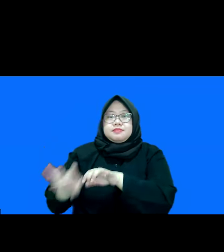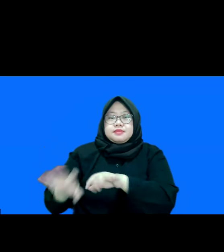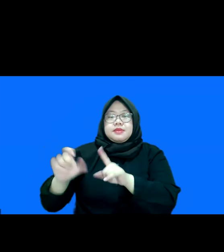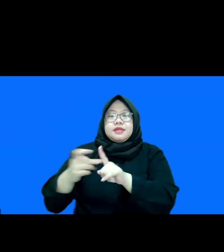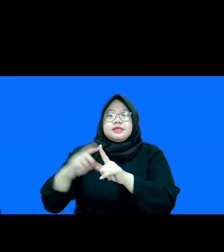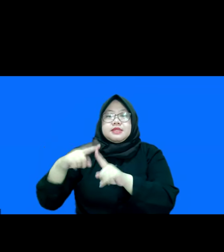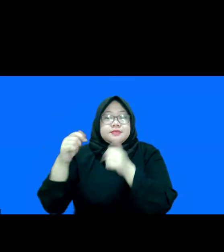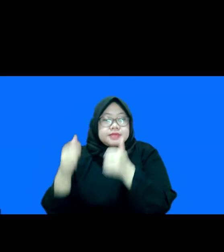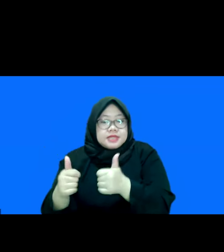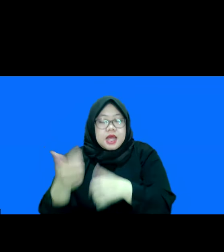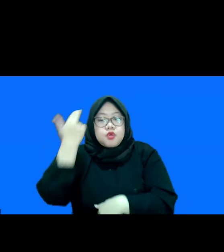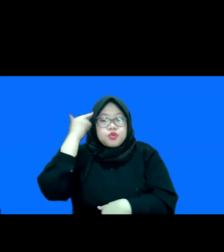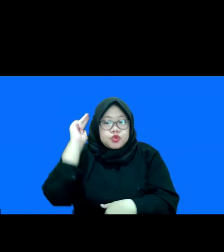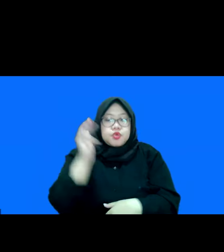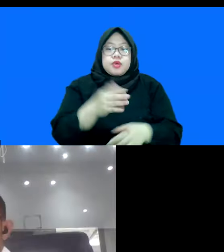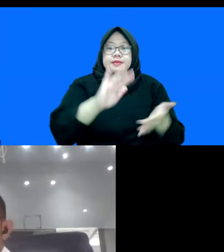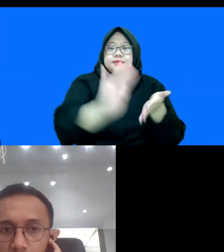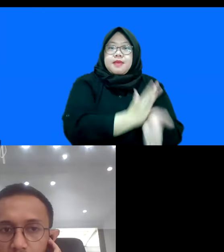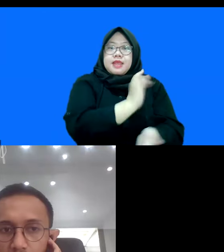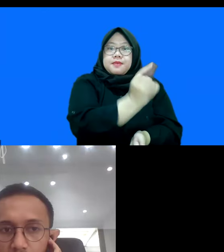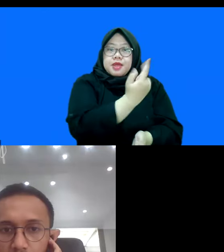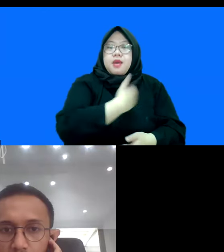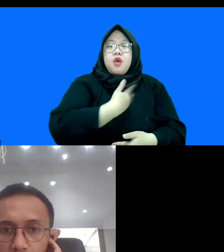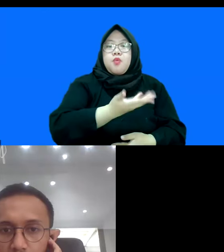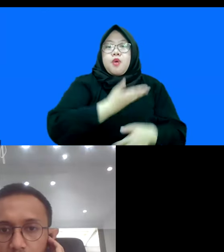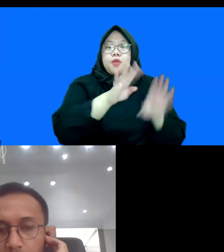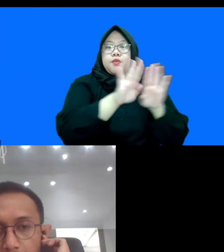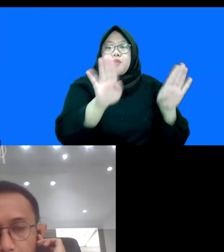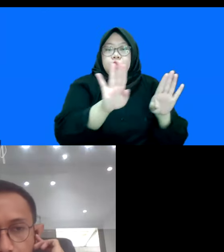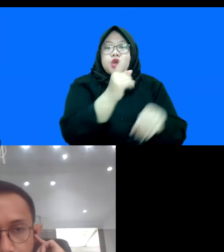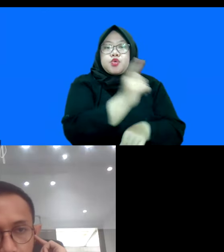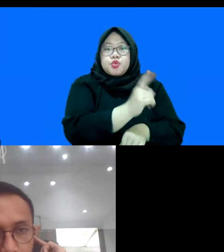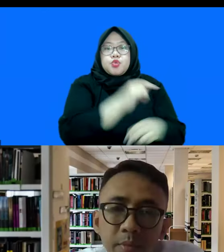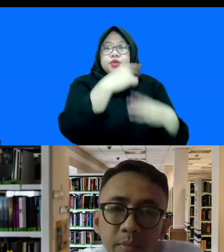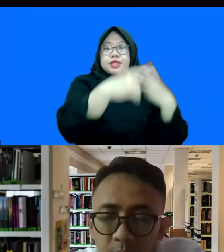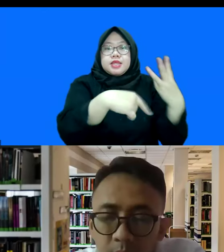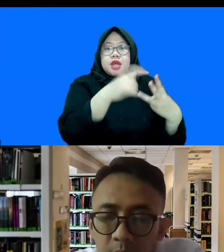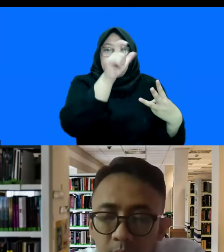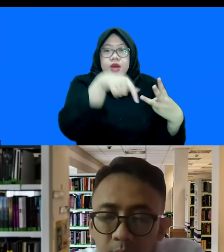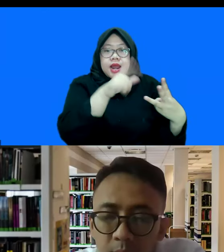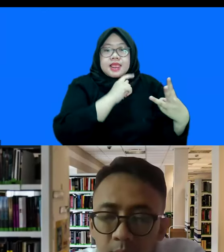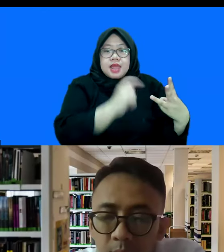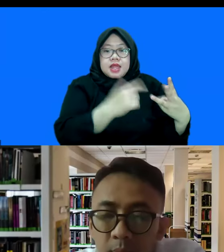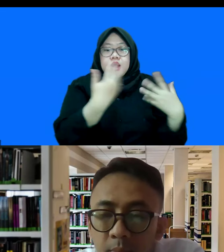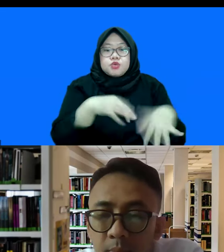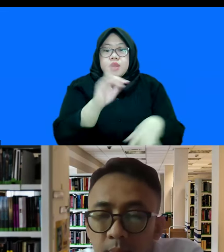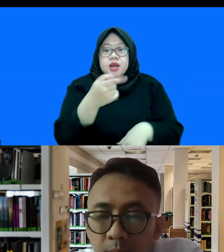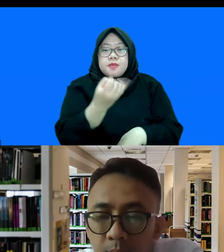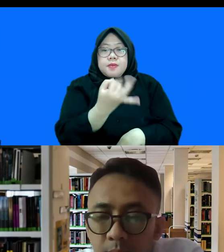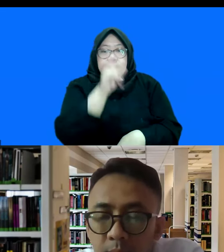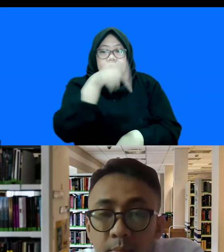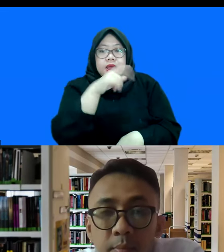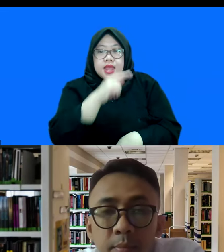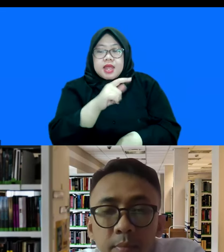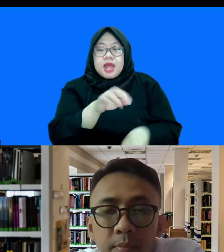Untuk termin pertama ini saya akan membuka dahulu tiga orang penanya. Di sini sudah ada beberapa penanya di kolom